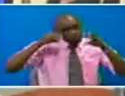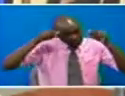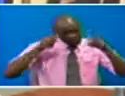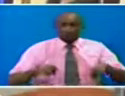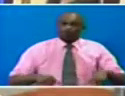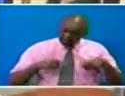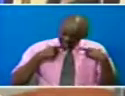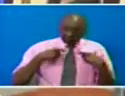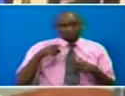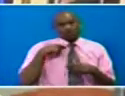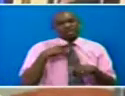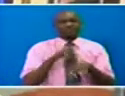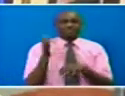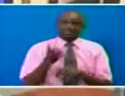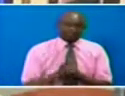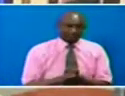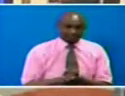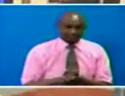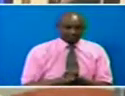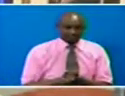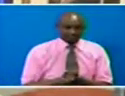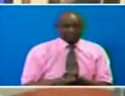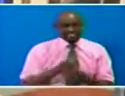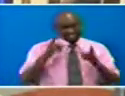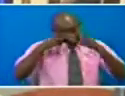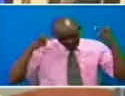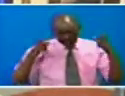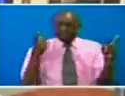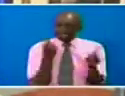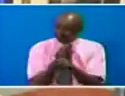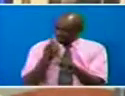allowing organized crime, terrorism, and other threats to human security.